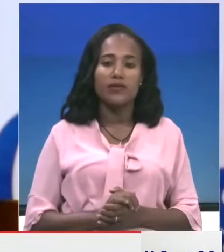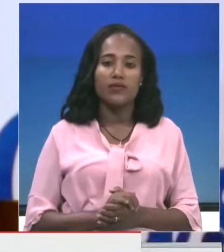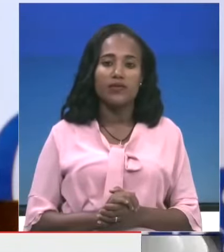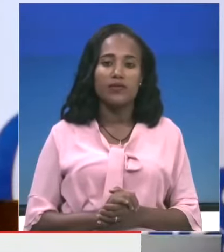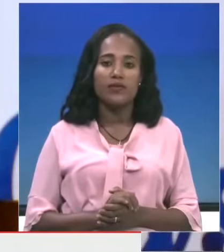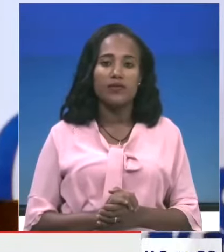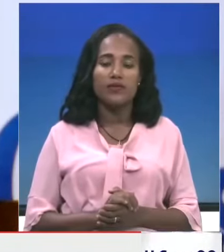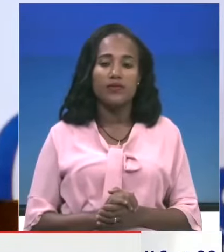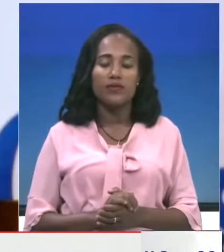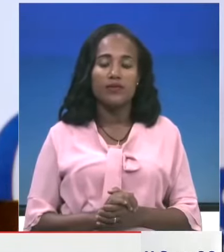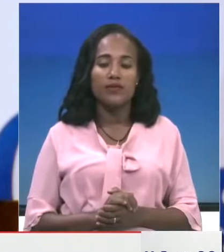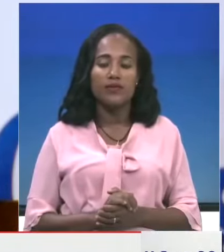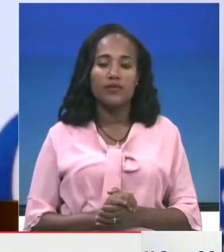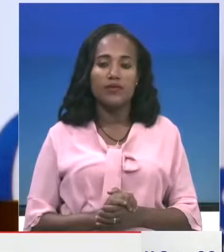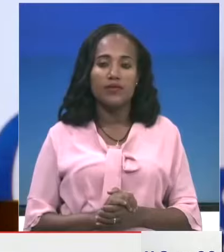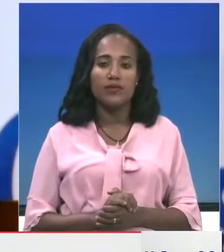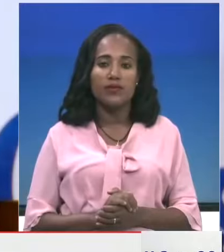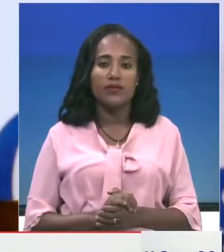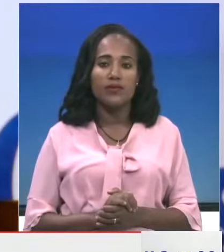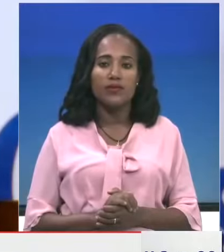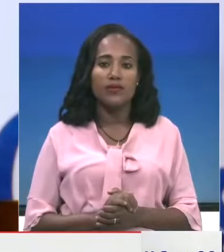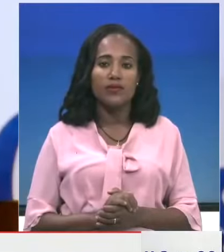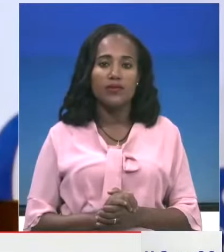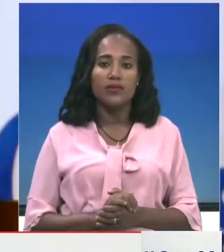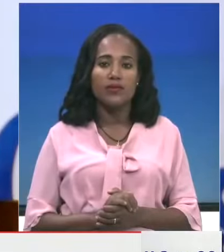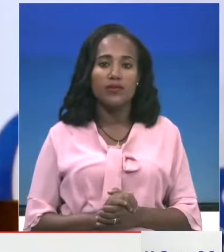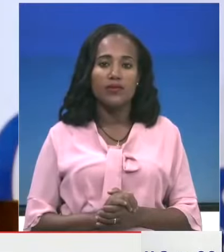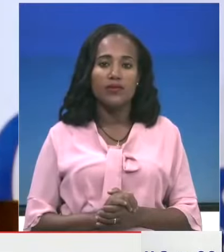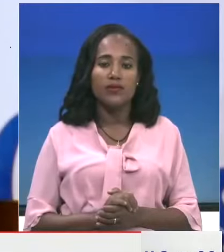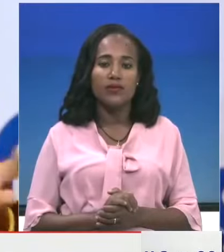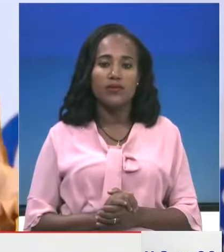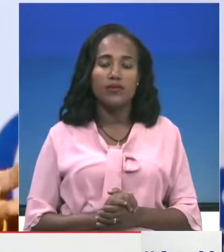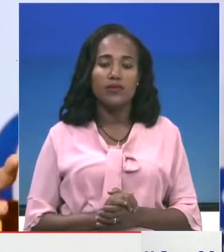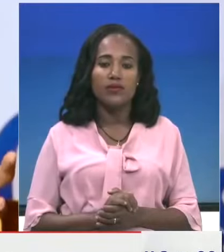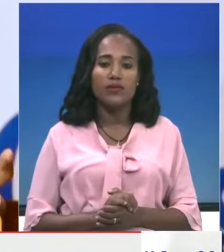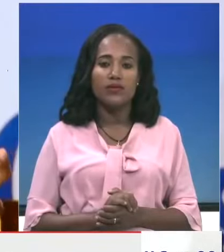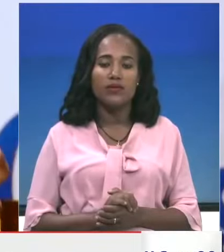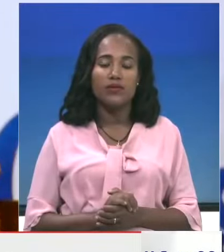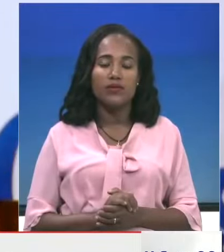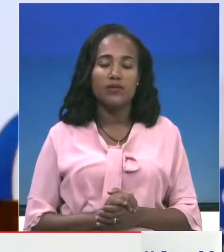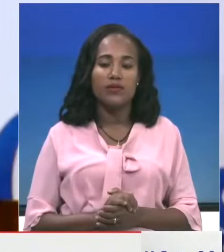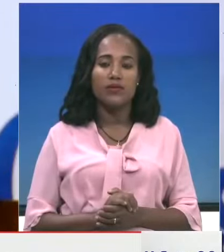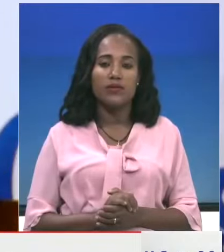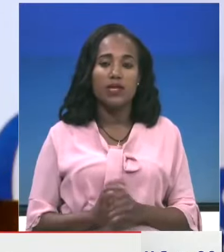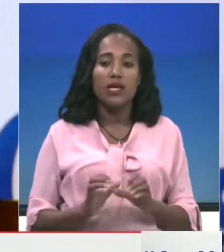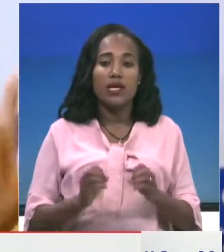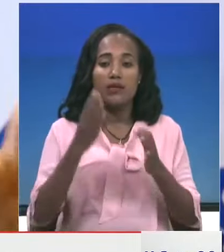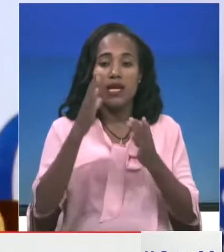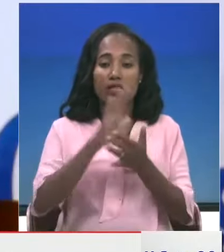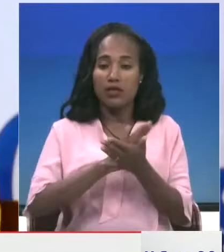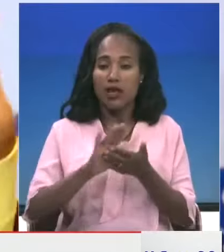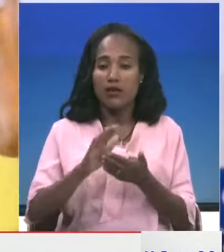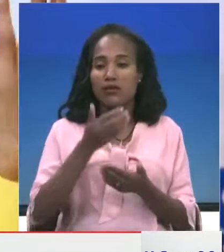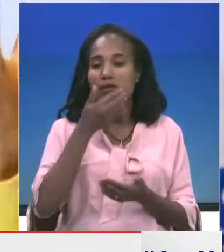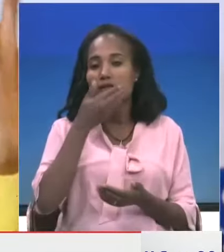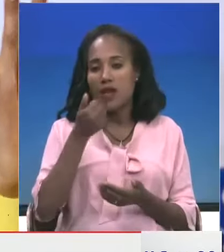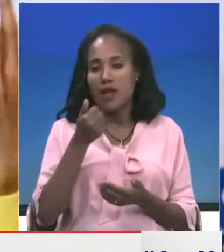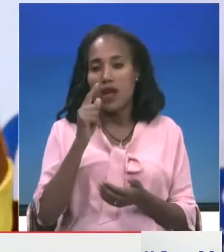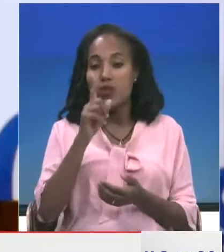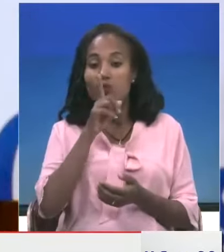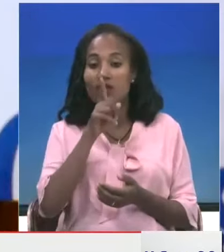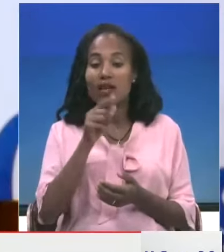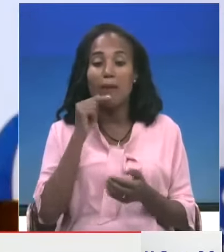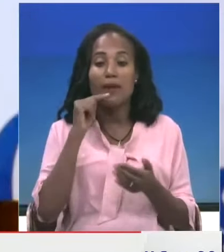like real data is better than a lot of unsure information. ከብዛት ጥራት ይሻላል። አንድ